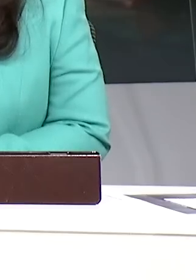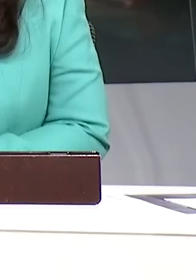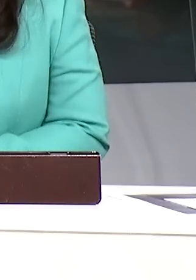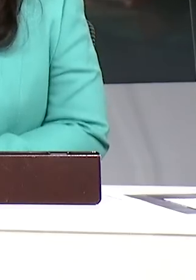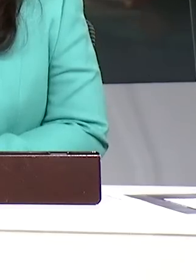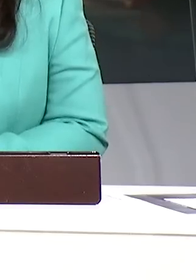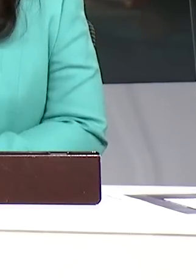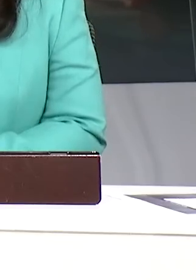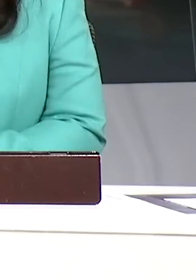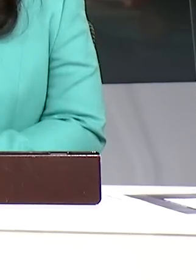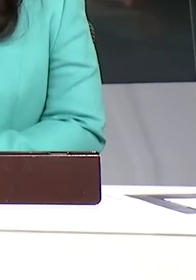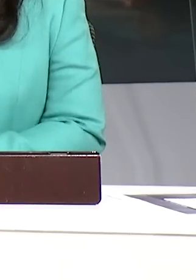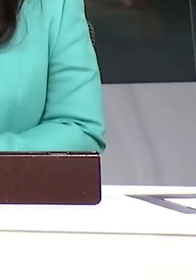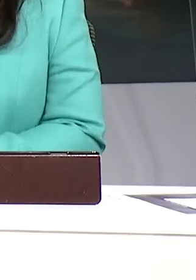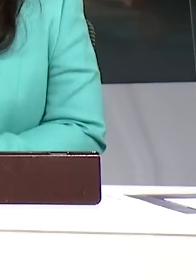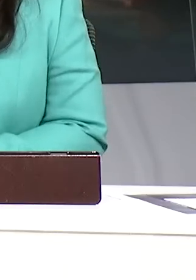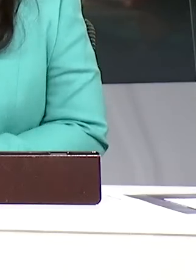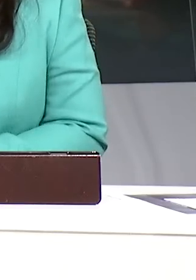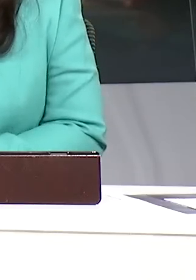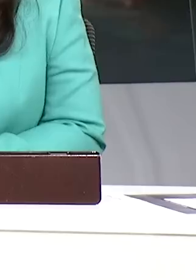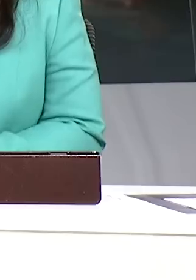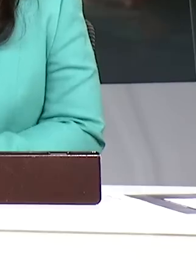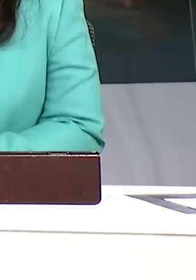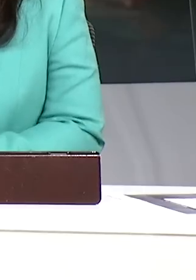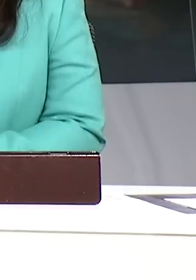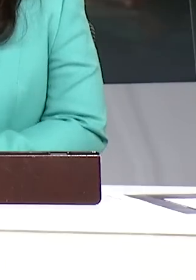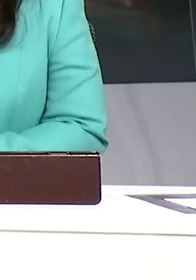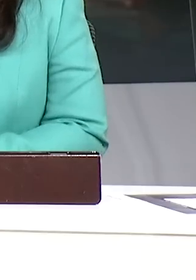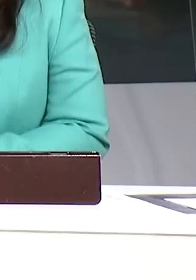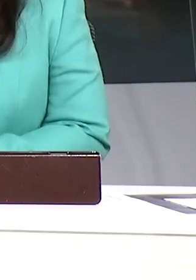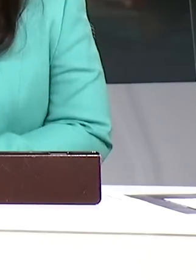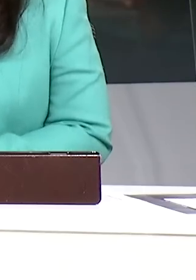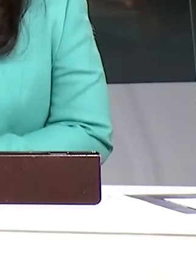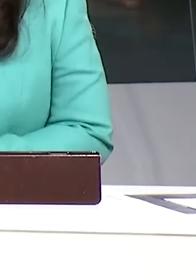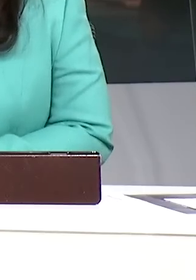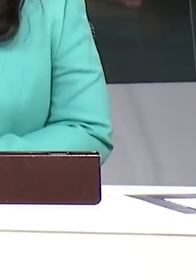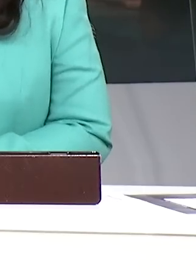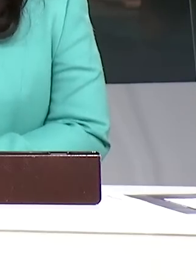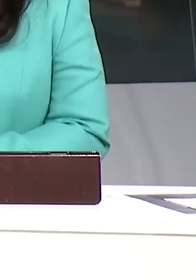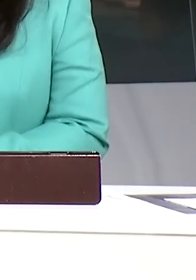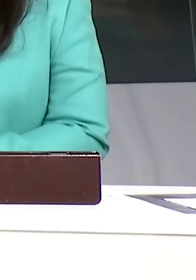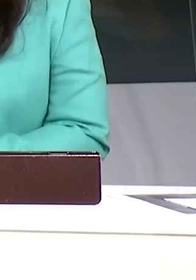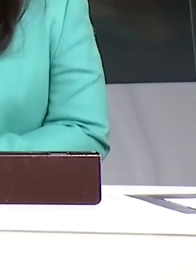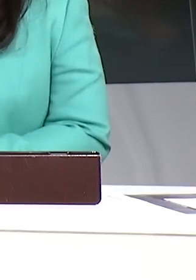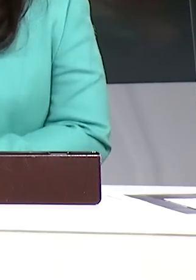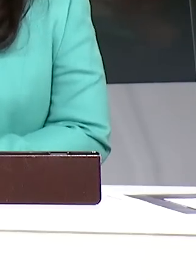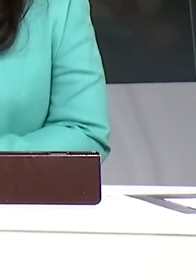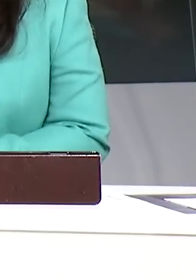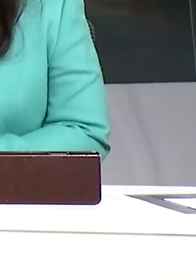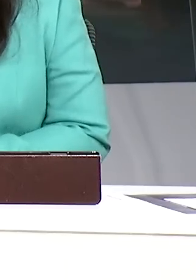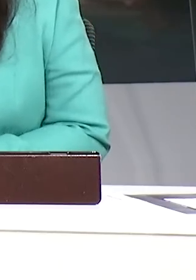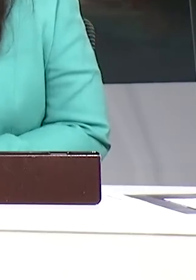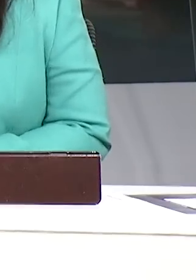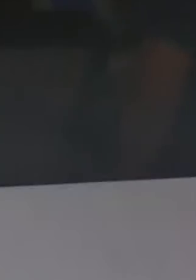จริตได้ชัดเจนที่สุดเท่าที่ประเทศนี้เคยมีมานะคะแล้วก็บอกว่าเวลาที่ทุจริตเนี่ยนักการเมืองชอบถาม